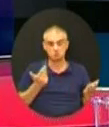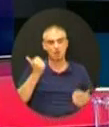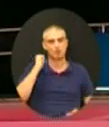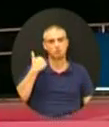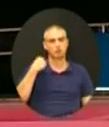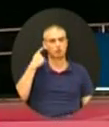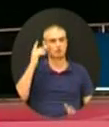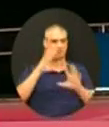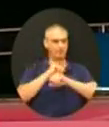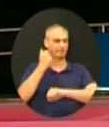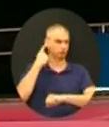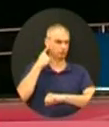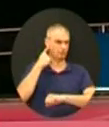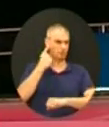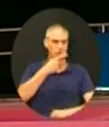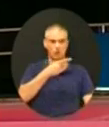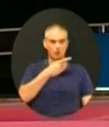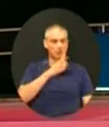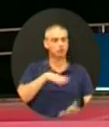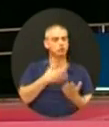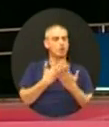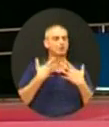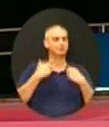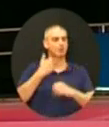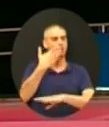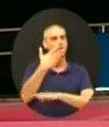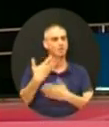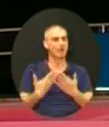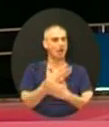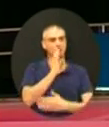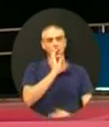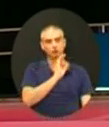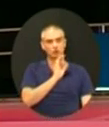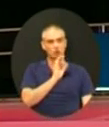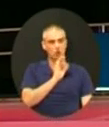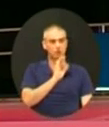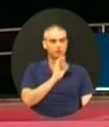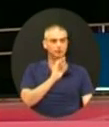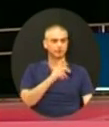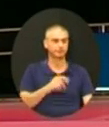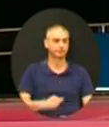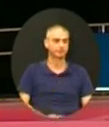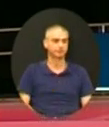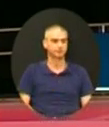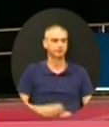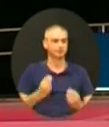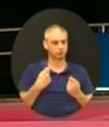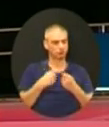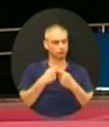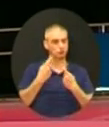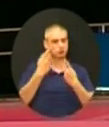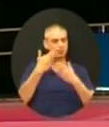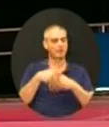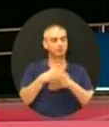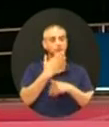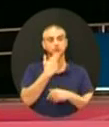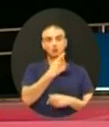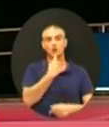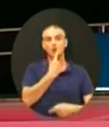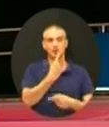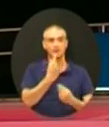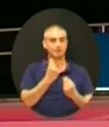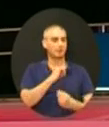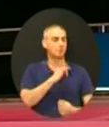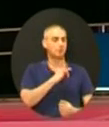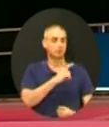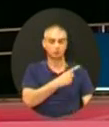שמענו בערב את מקמאסטר, היועץ לביטחון ביטחון לאומי החדש שלו, שבאירוע שקשור ליום העצמאות של ישראל, אמר דברים